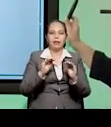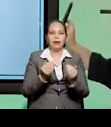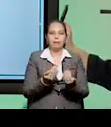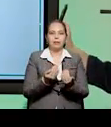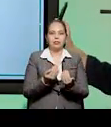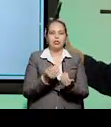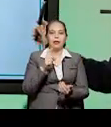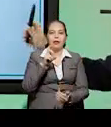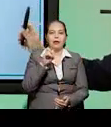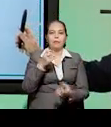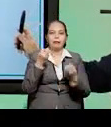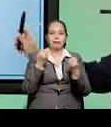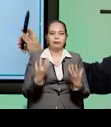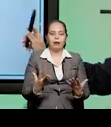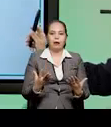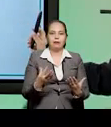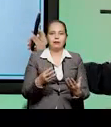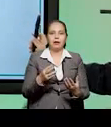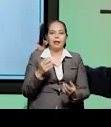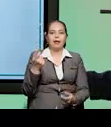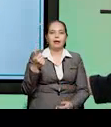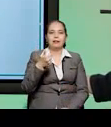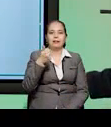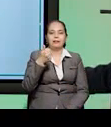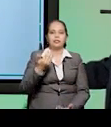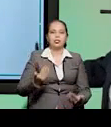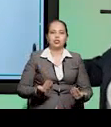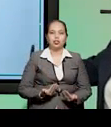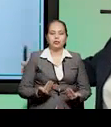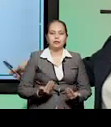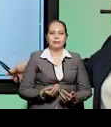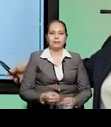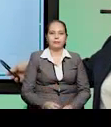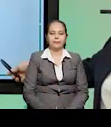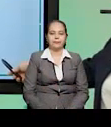наименьшей элементарной единицей жизни?